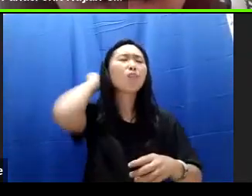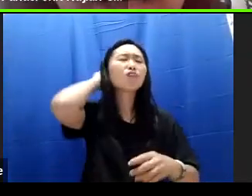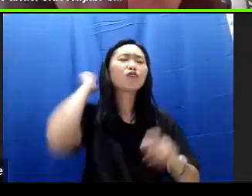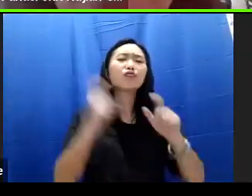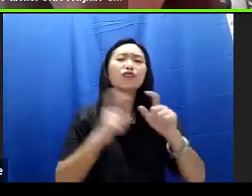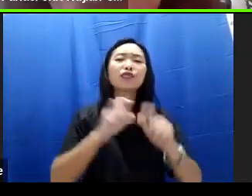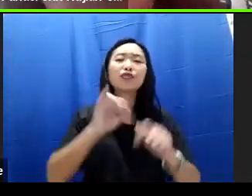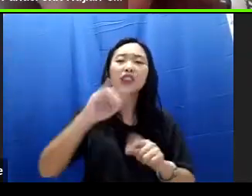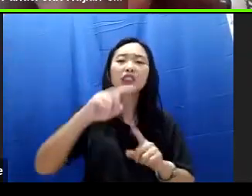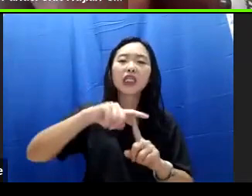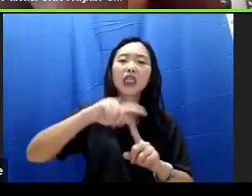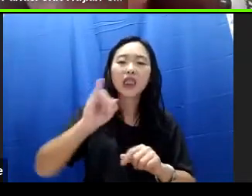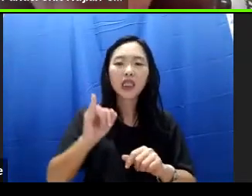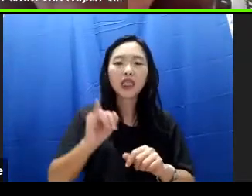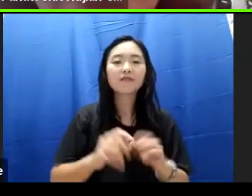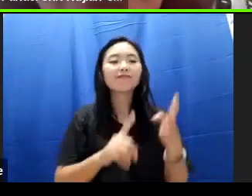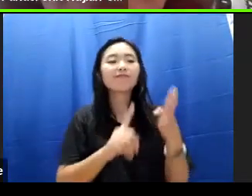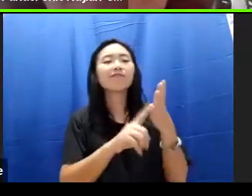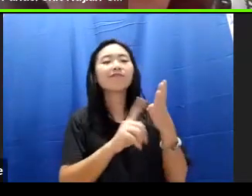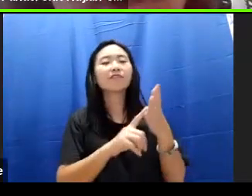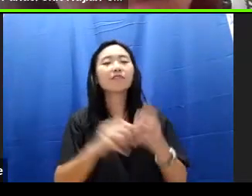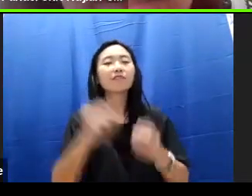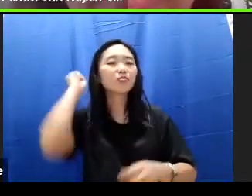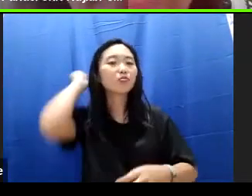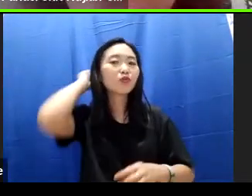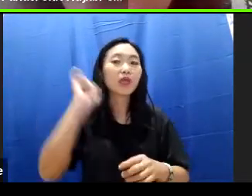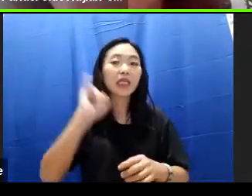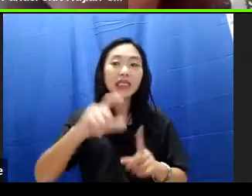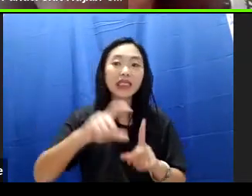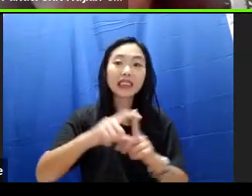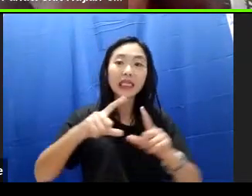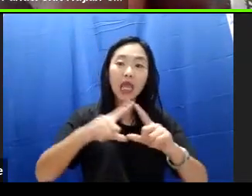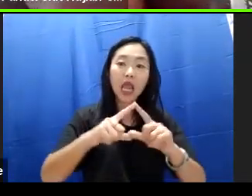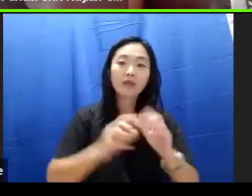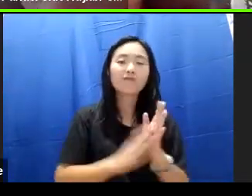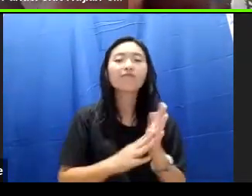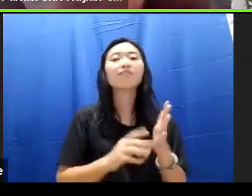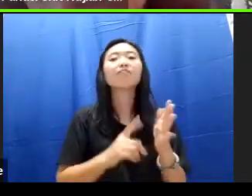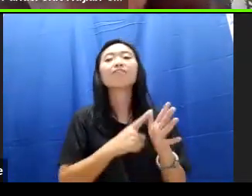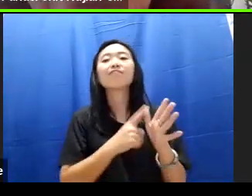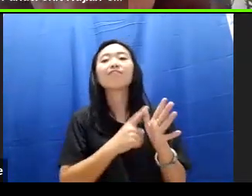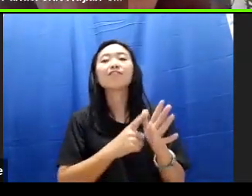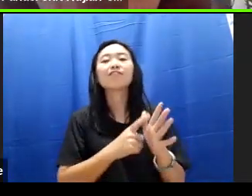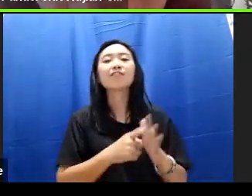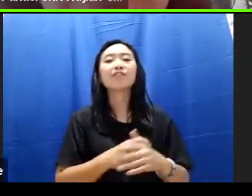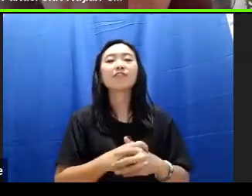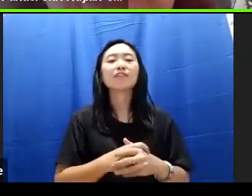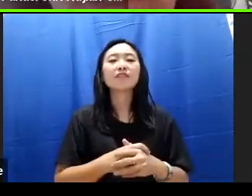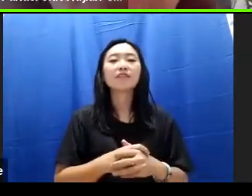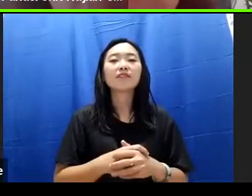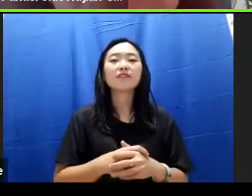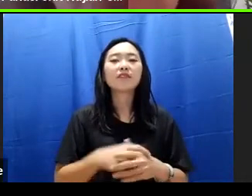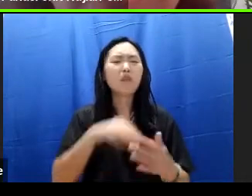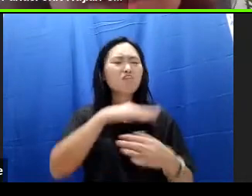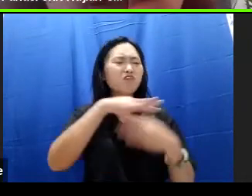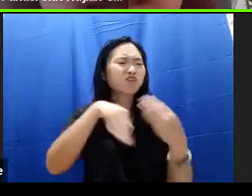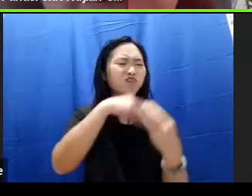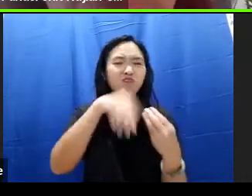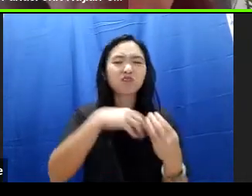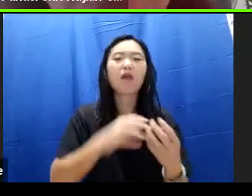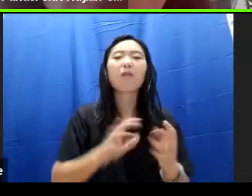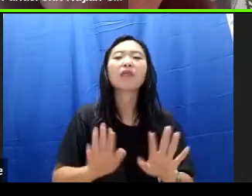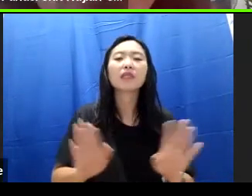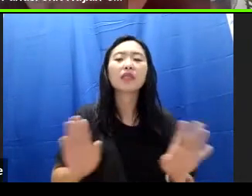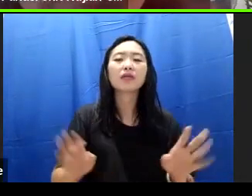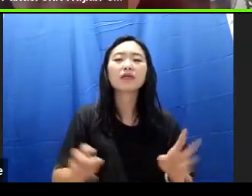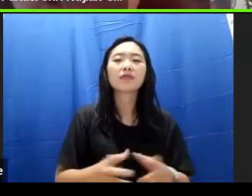Ida Ruwaida gitu ya. Nah, itu beliau-beliau, Mbak Lugina Setiawati juga, beliau-beliau yang mengampu mata kuliah sosiologi